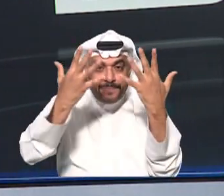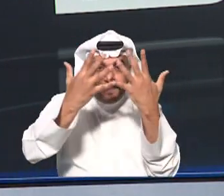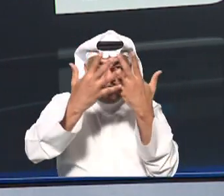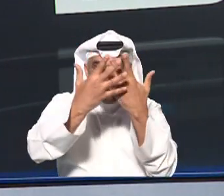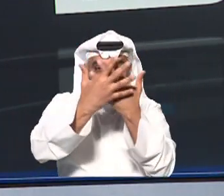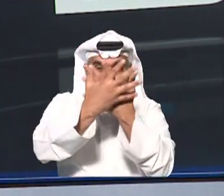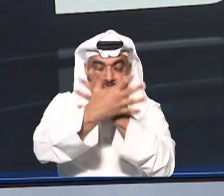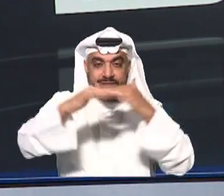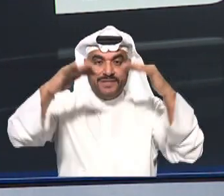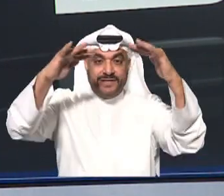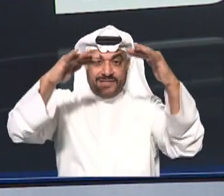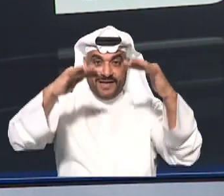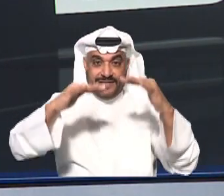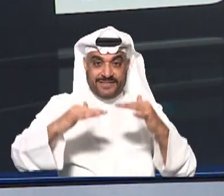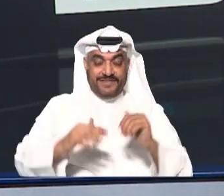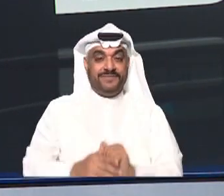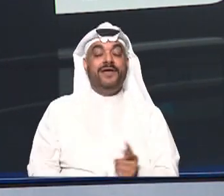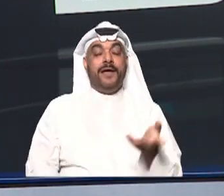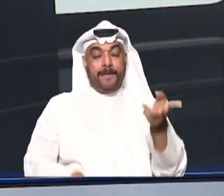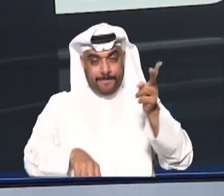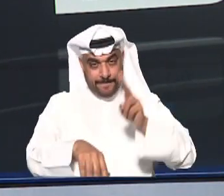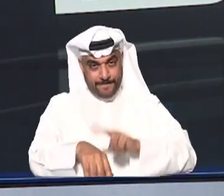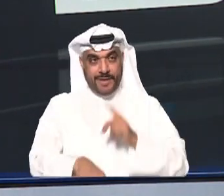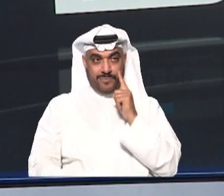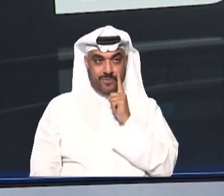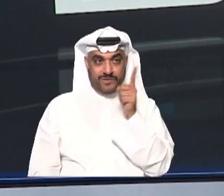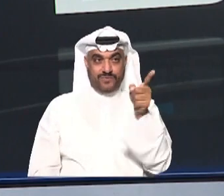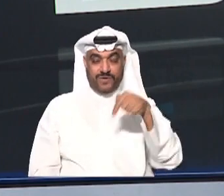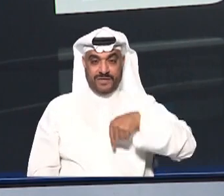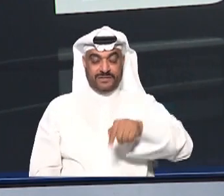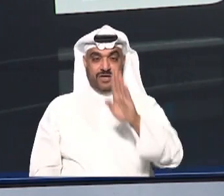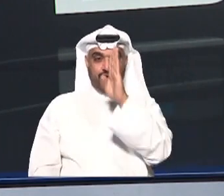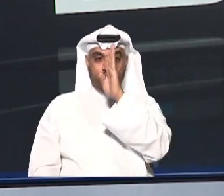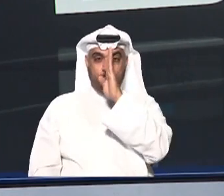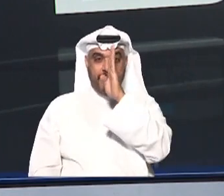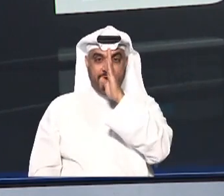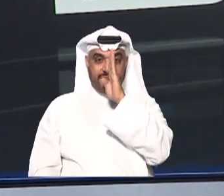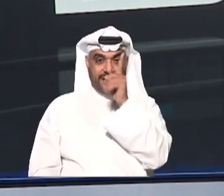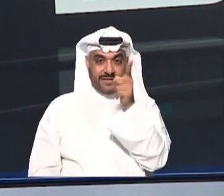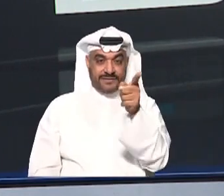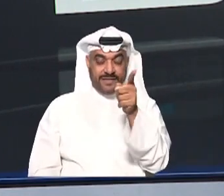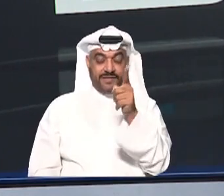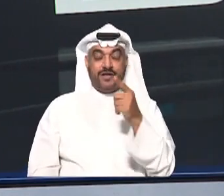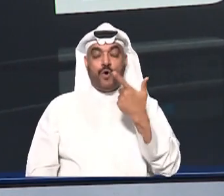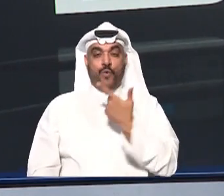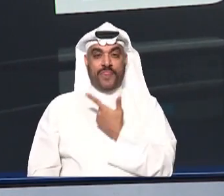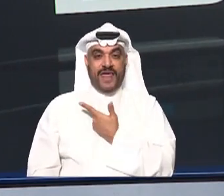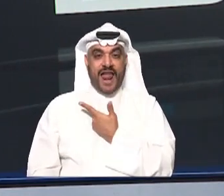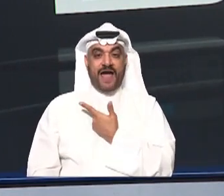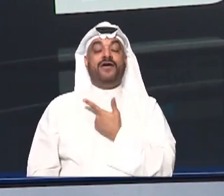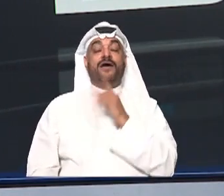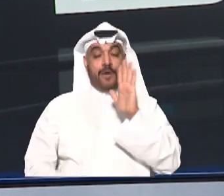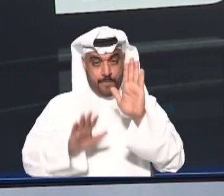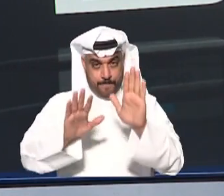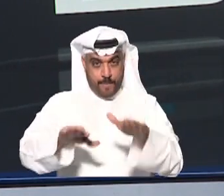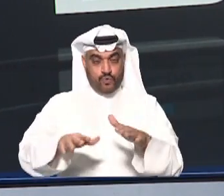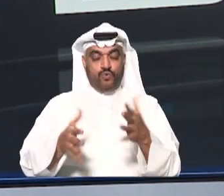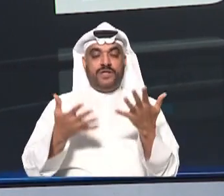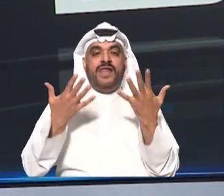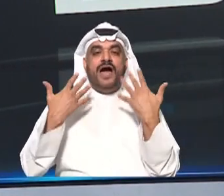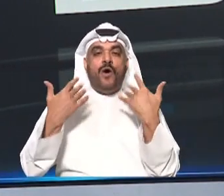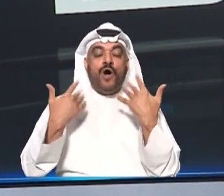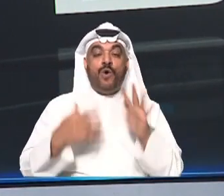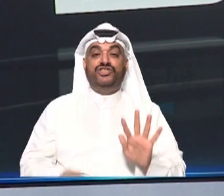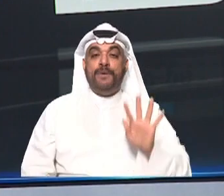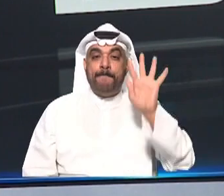تكون معتدلة ليلا. استمرار للرياح الشمالية الغربية أعزائي المشاهدين حتى يوم الاثنين والثلاثة، مع استمرار للرياح الشمالية